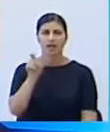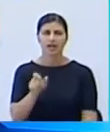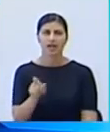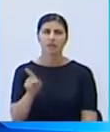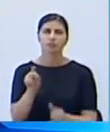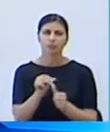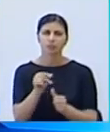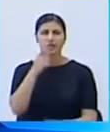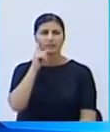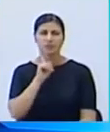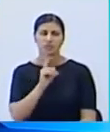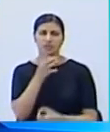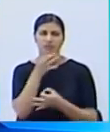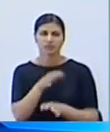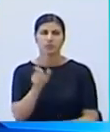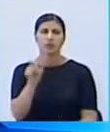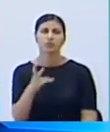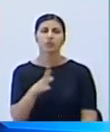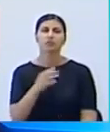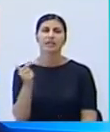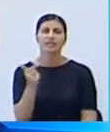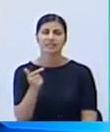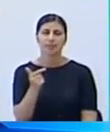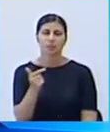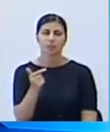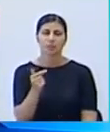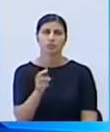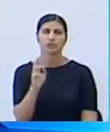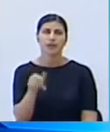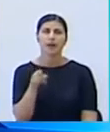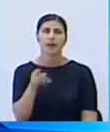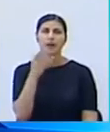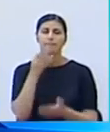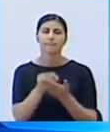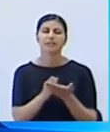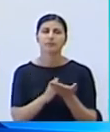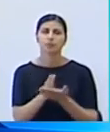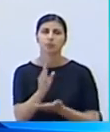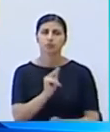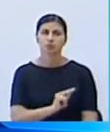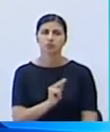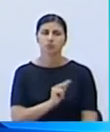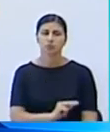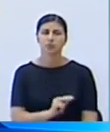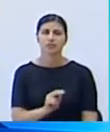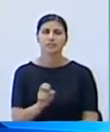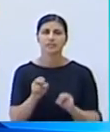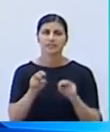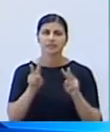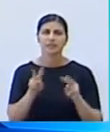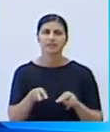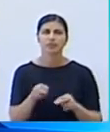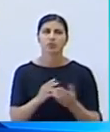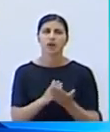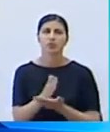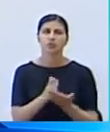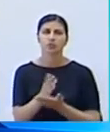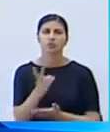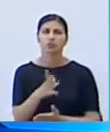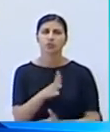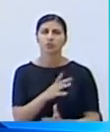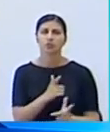მიუხედავად, მათ უნდა კონდეს გარანტირებული, მაგრამ ამავე დროს მათი ფუნქციური სპეციფიკური ამოცანებისათვისაც